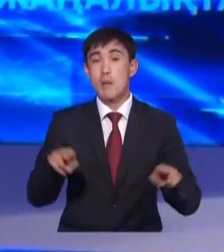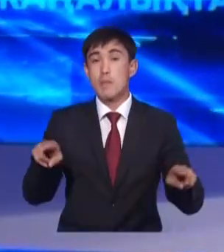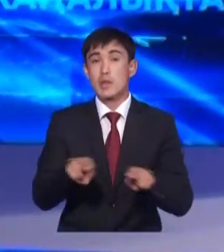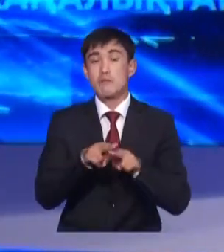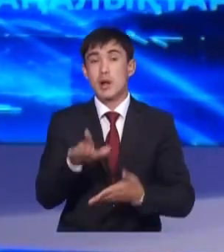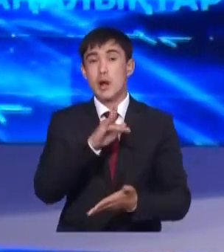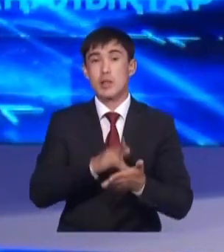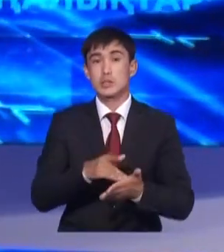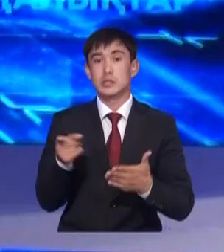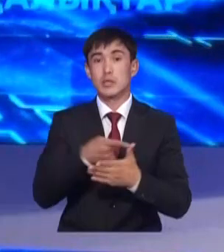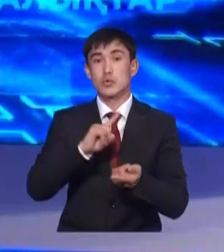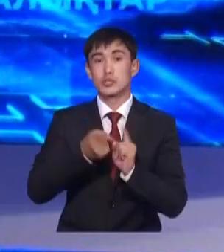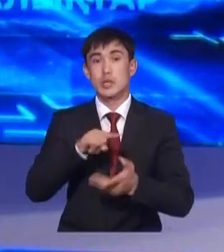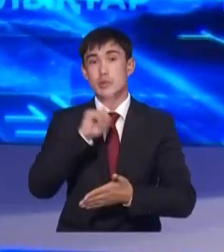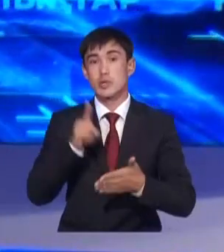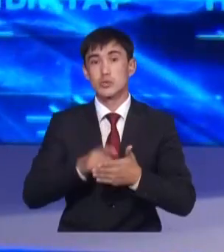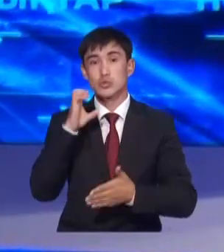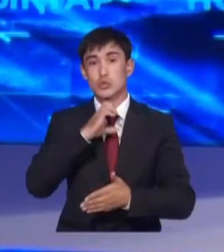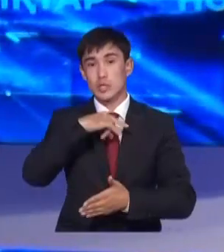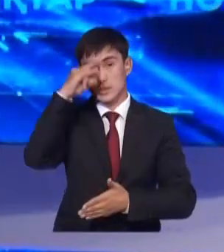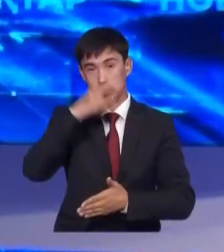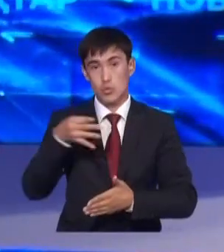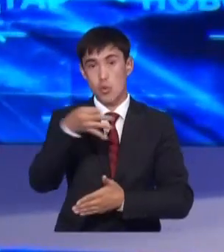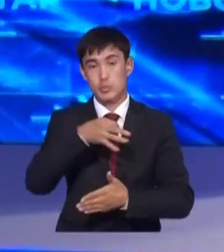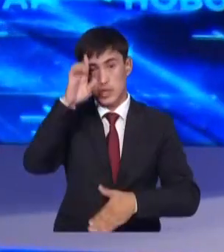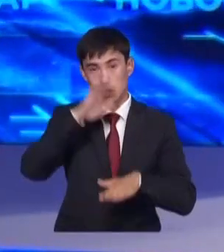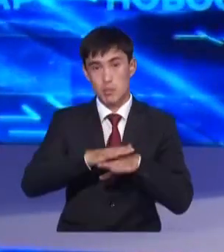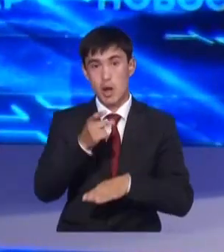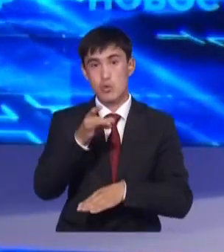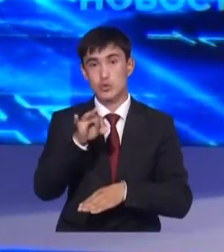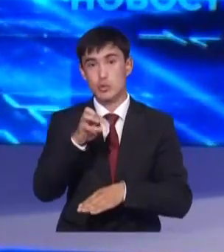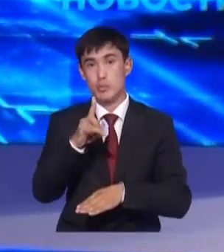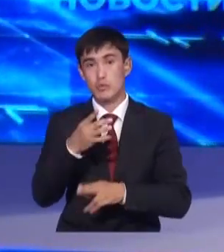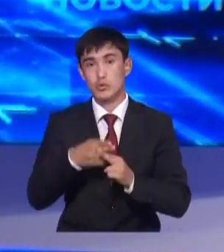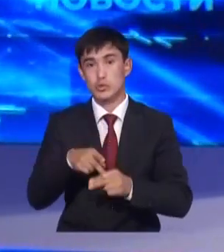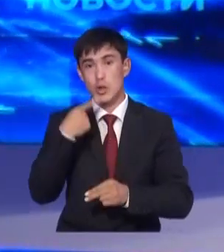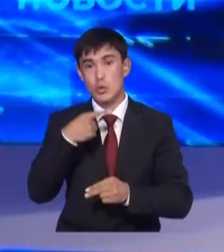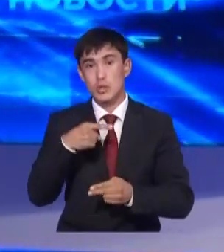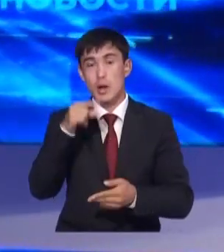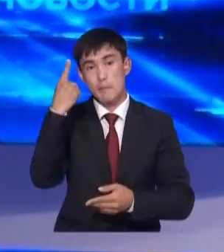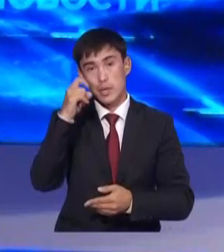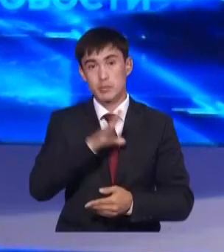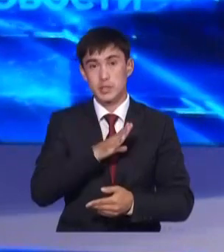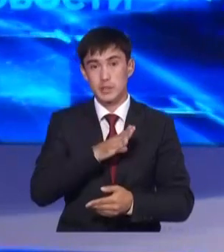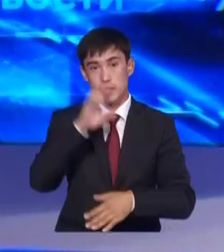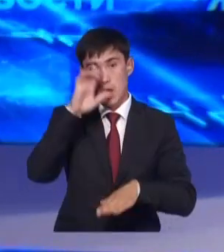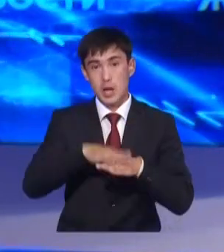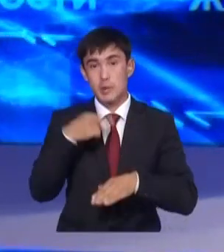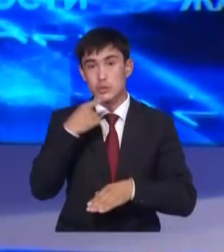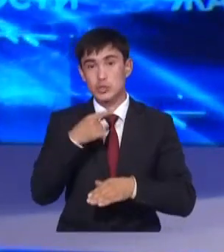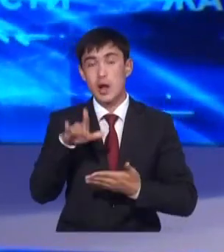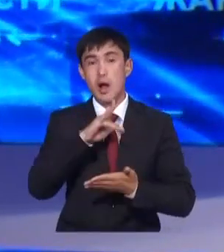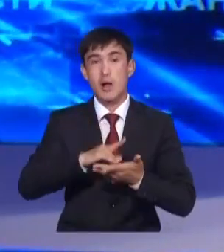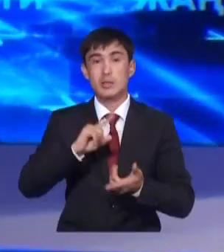Петропавл қаласының атауы өзгере ме? Солтүстік Қазақстан облысының әкімі Ғауез Нұрмұхамбетов осы сауалға қатысты пікір білдірді.